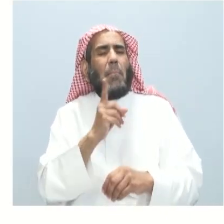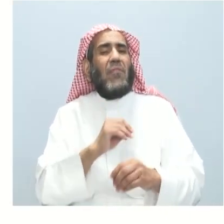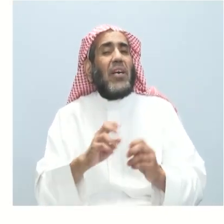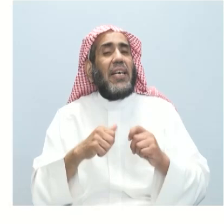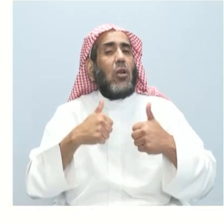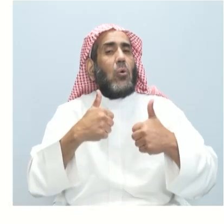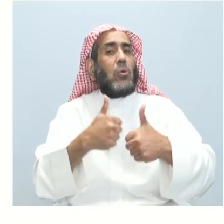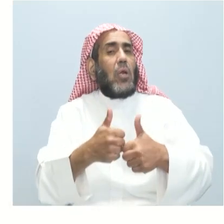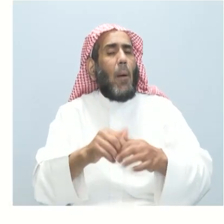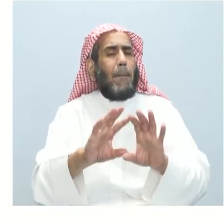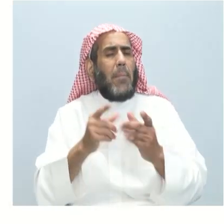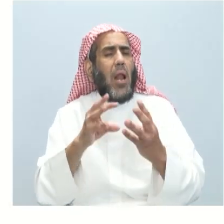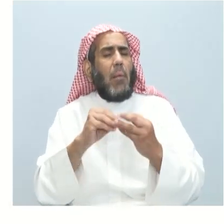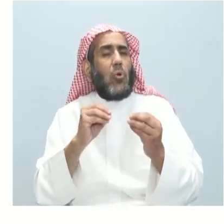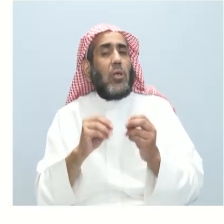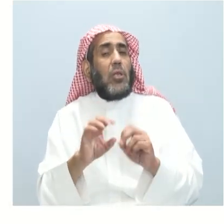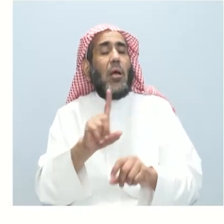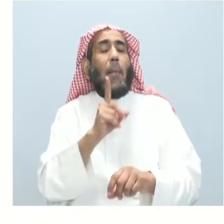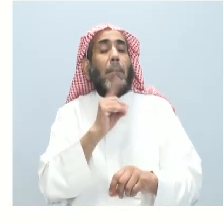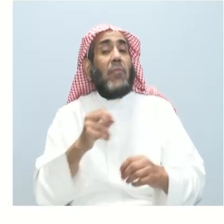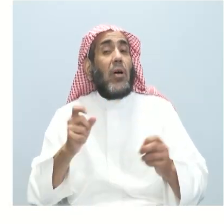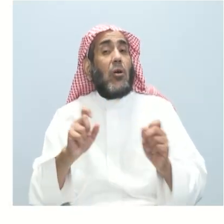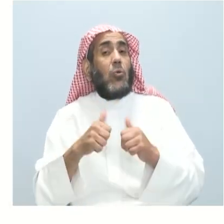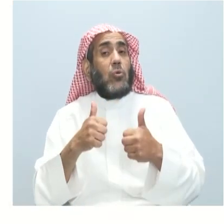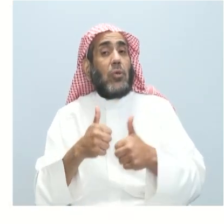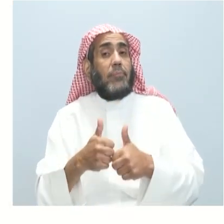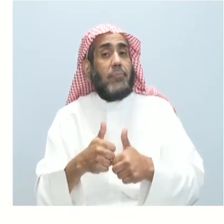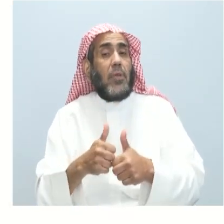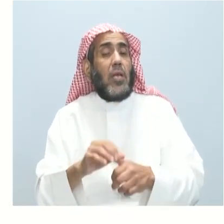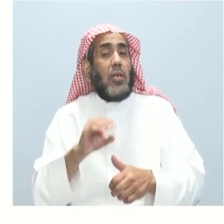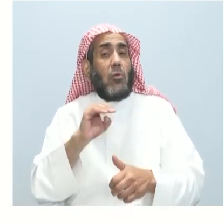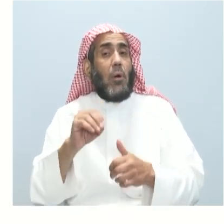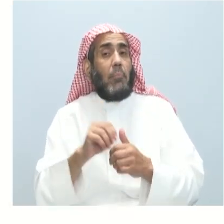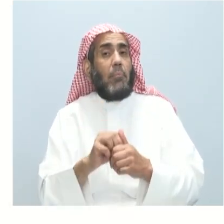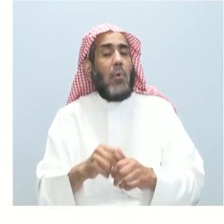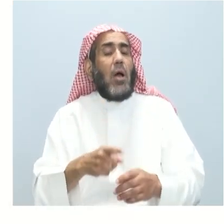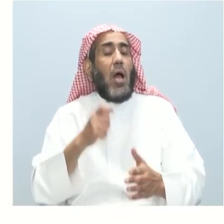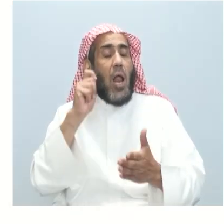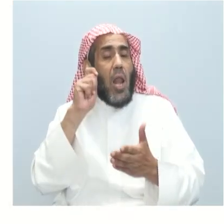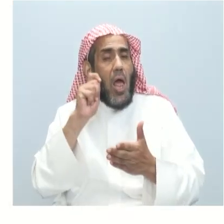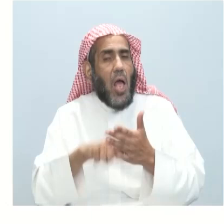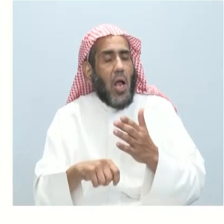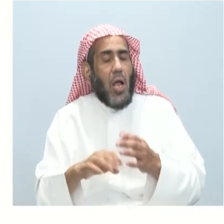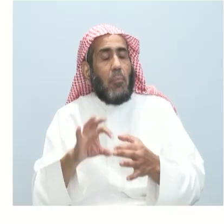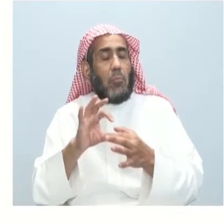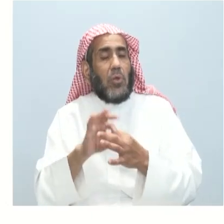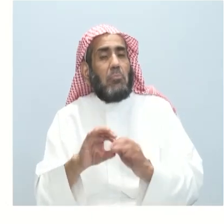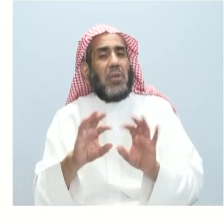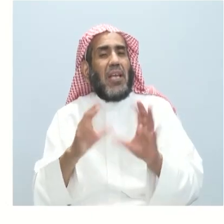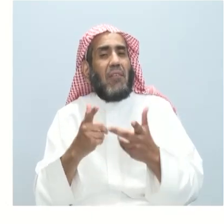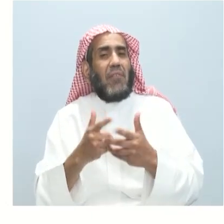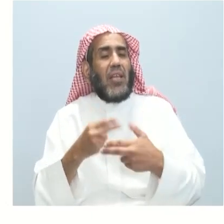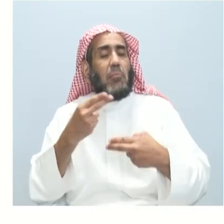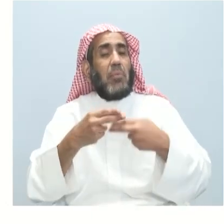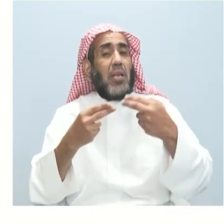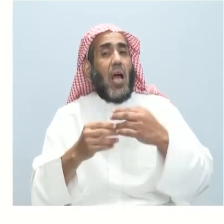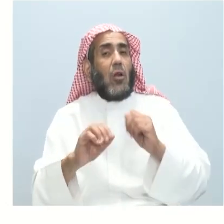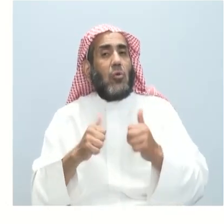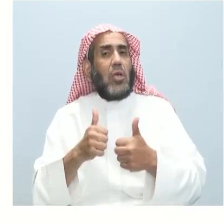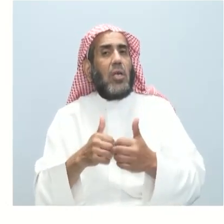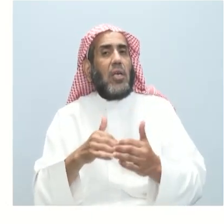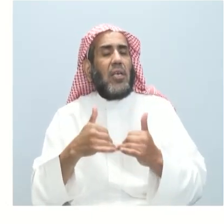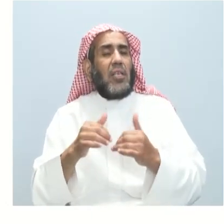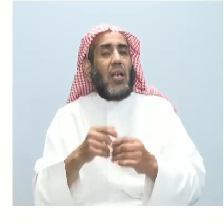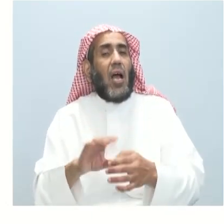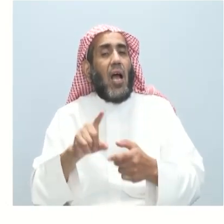الاسره ما المراد بفقه الا الاسره الجواب الاحكام المتعلقه بكيفيه بناء الاسره عن